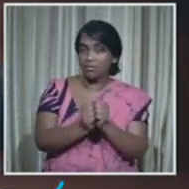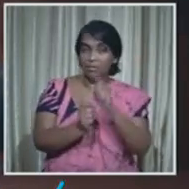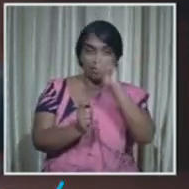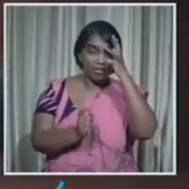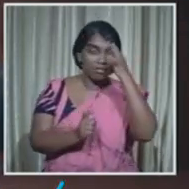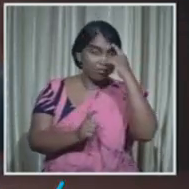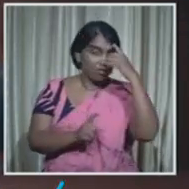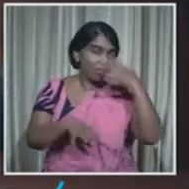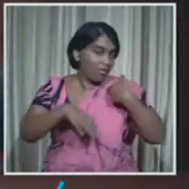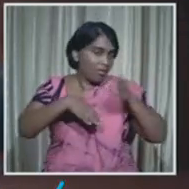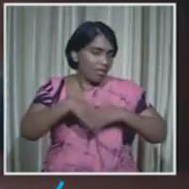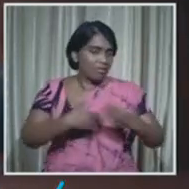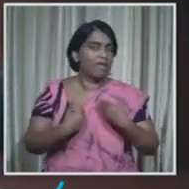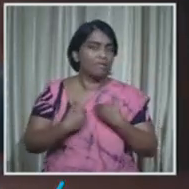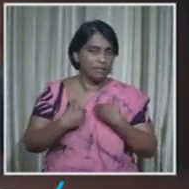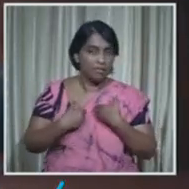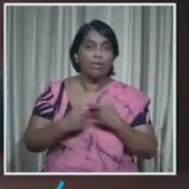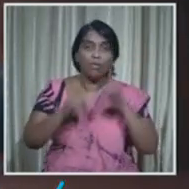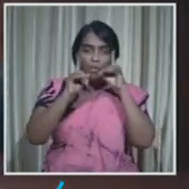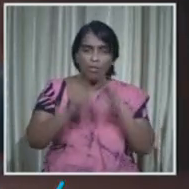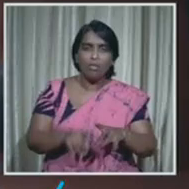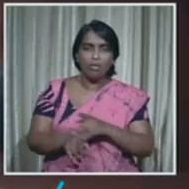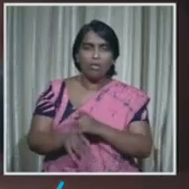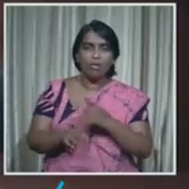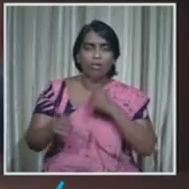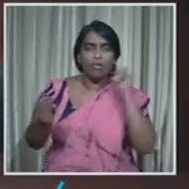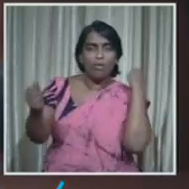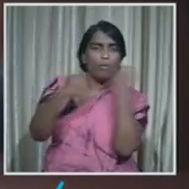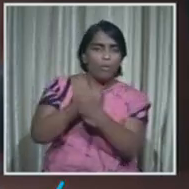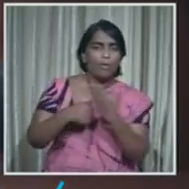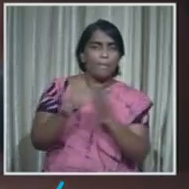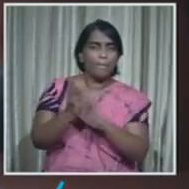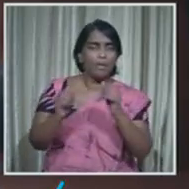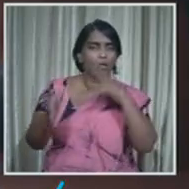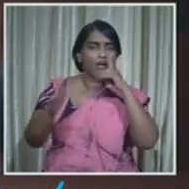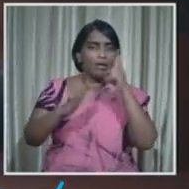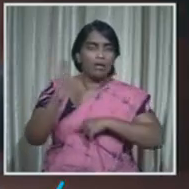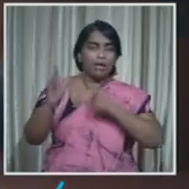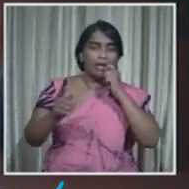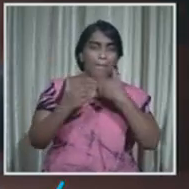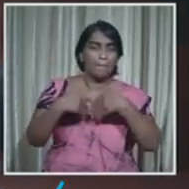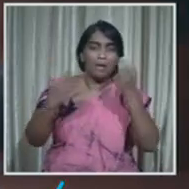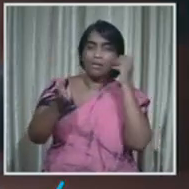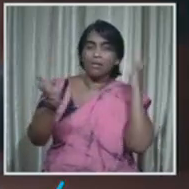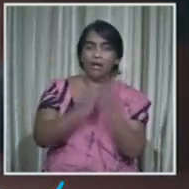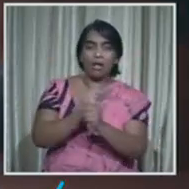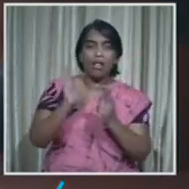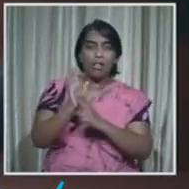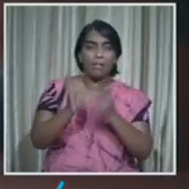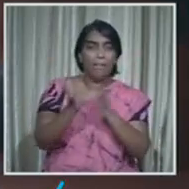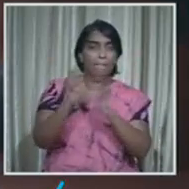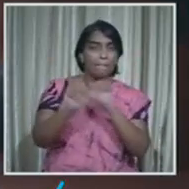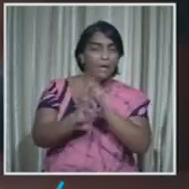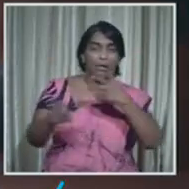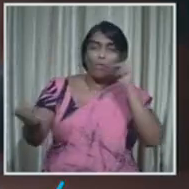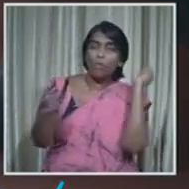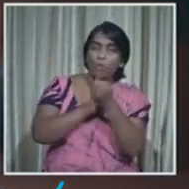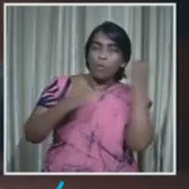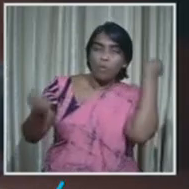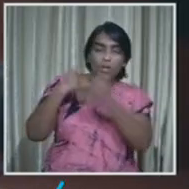අපිට අත්දැකීමක් තිබෙනවා එහෙනම් කවුද කිත්නාට පහර දුන්නේ කවුද පොද්දල ජයන්ත්‍ර පහර දුන්නේ කවුද නාමල්ට කියන මාධ්‍යවේදියා පහර දුන්නේ